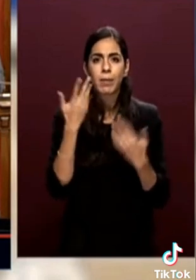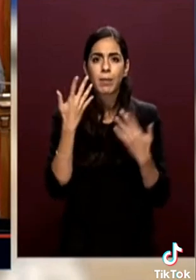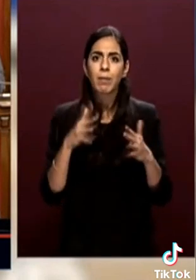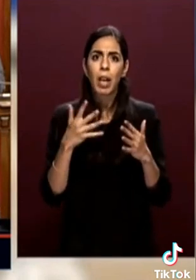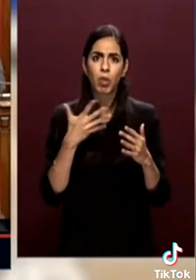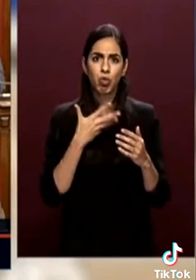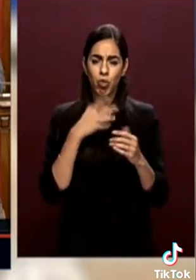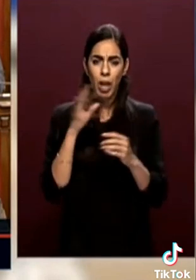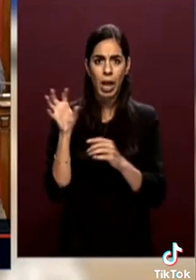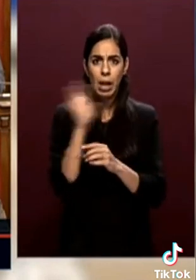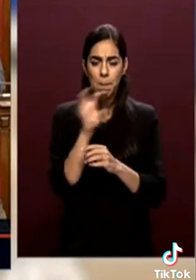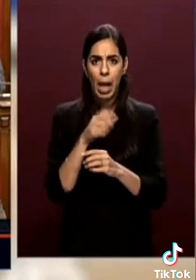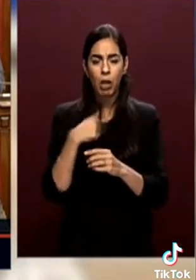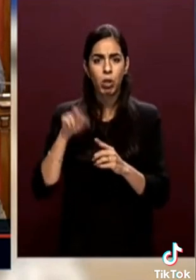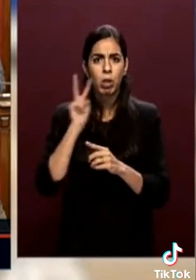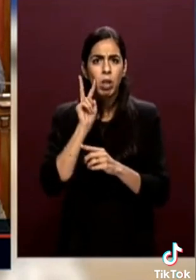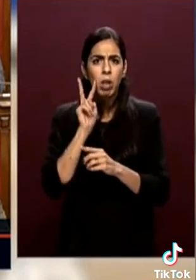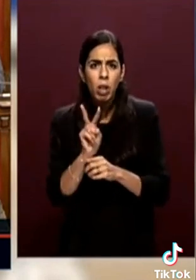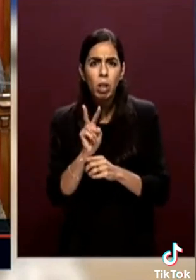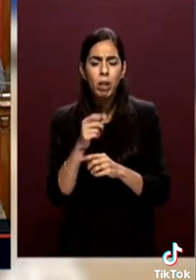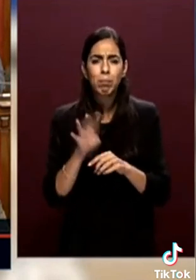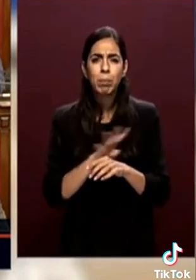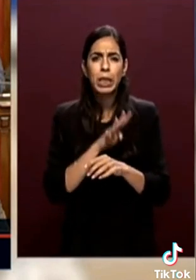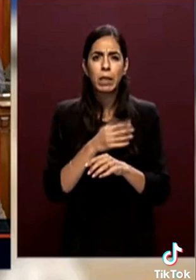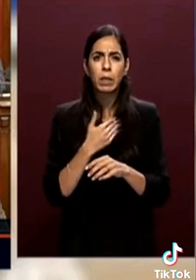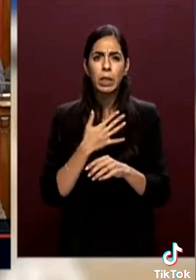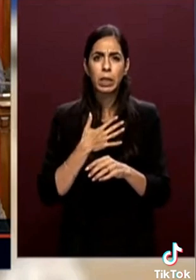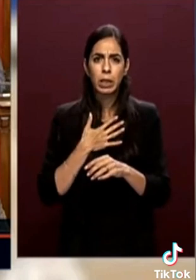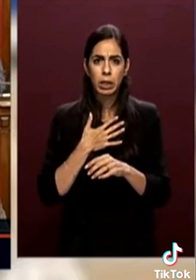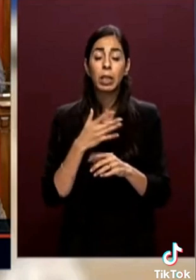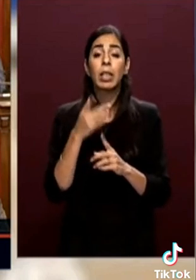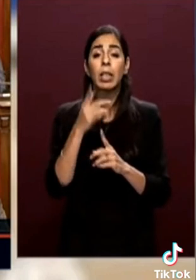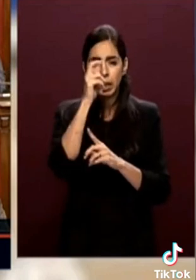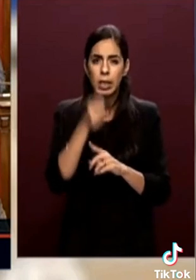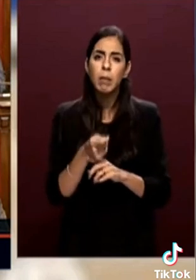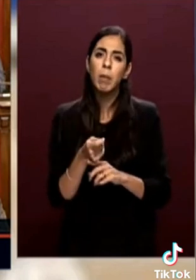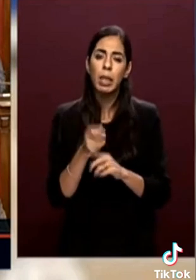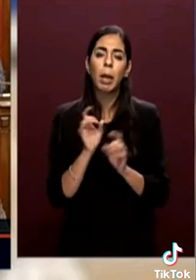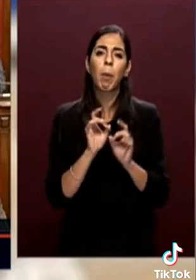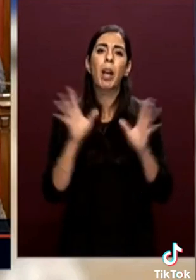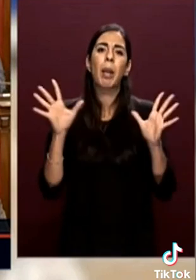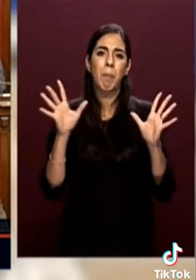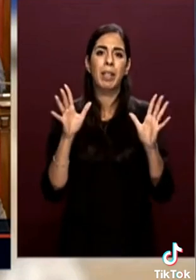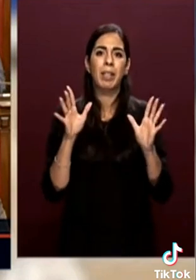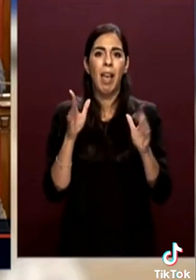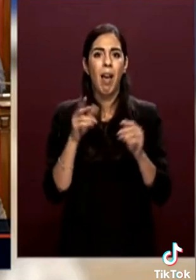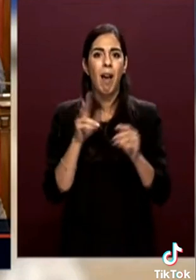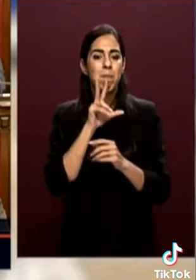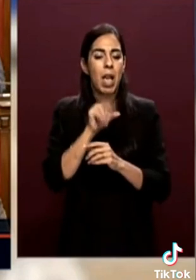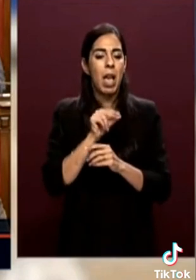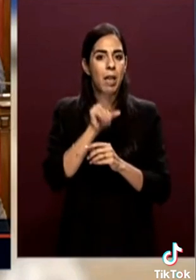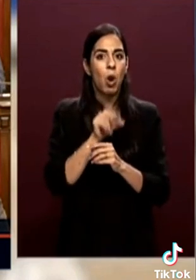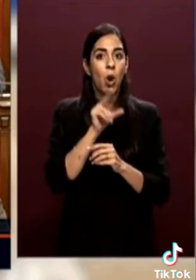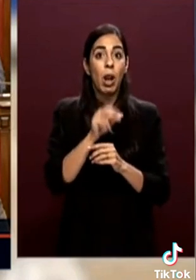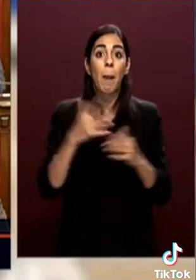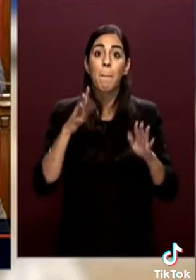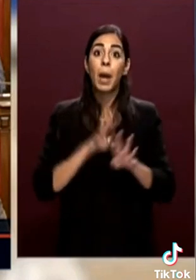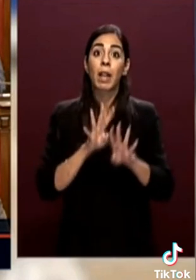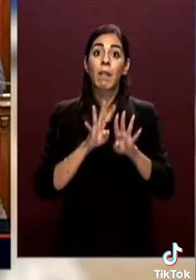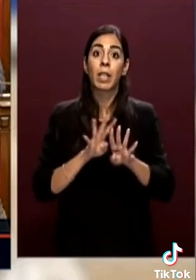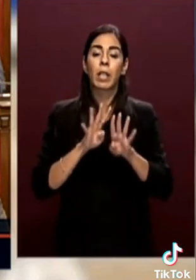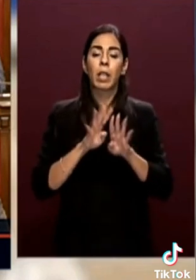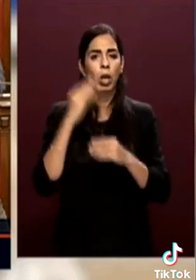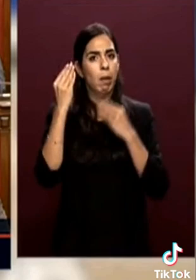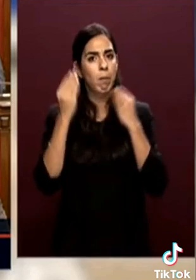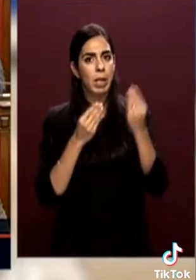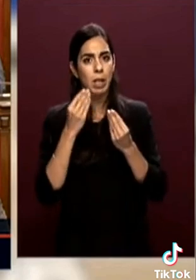che mi hanno fatto venire i brividi. Rispettiamo la libertà di parola, di manifestazione del pensiero. Però lo dico anche al